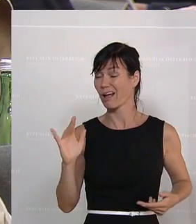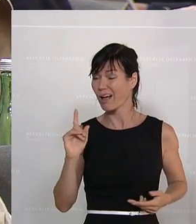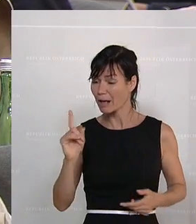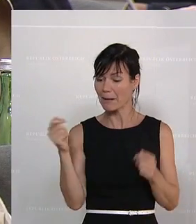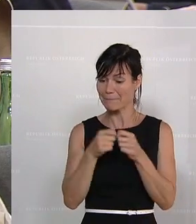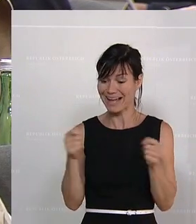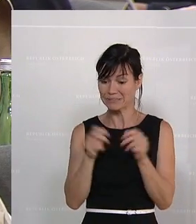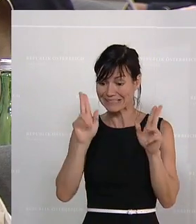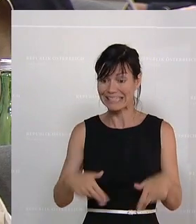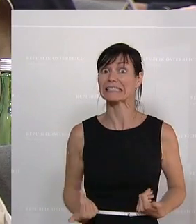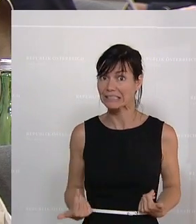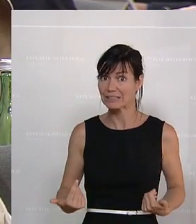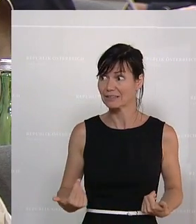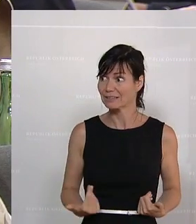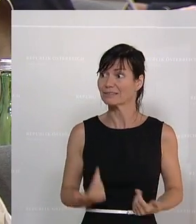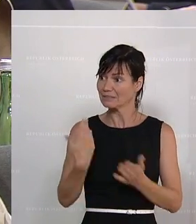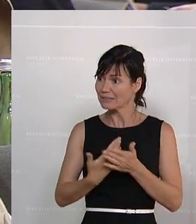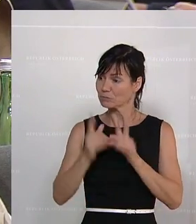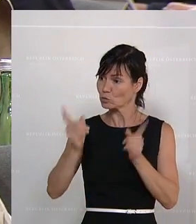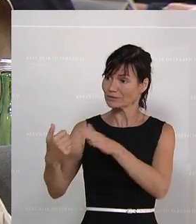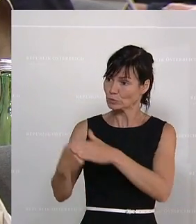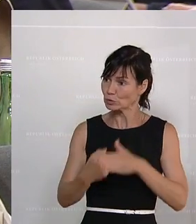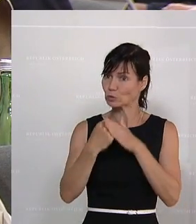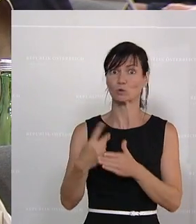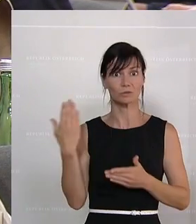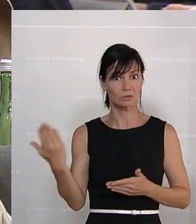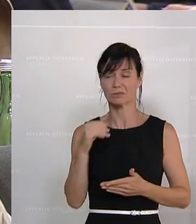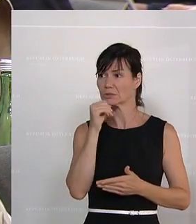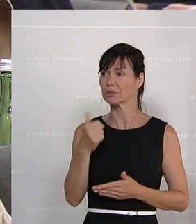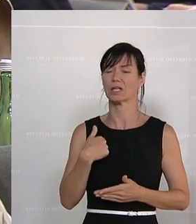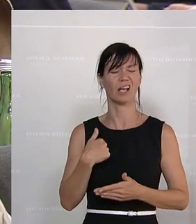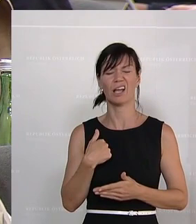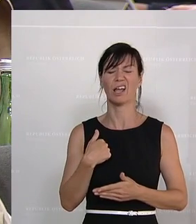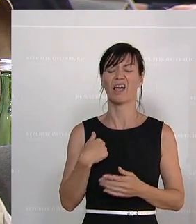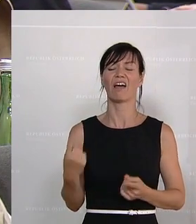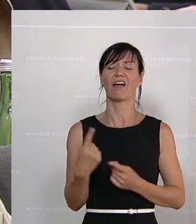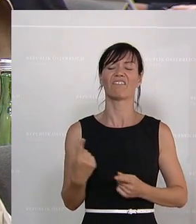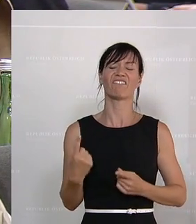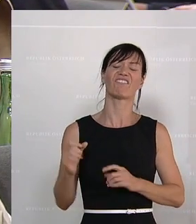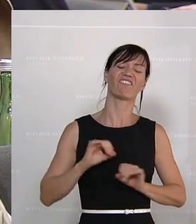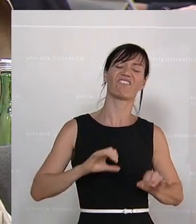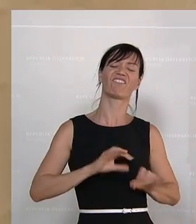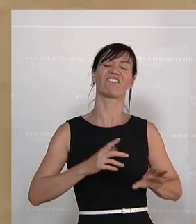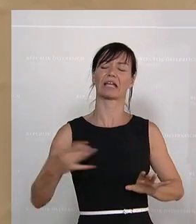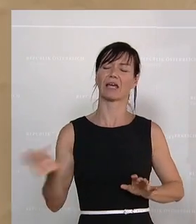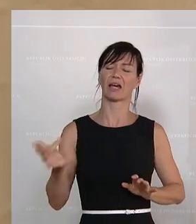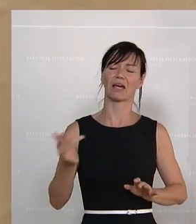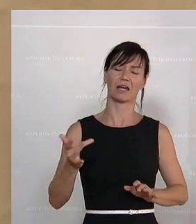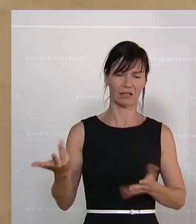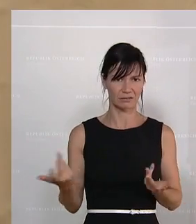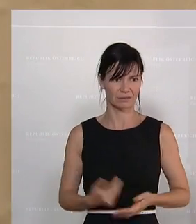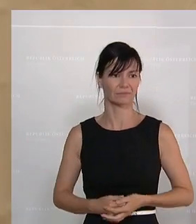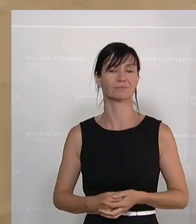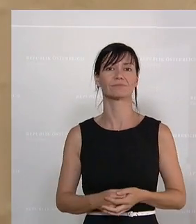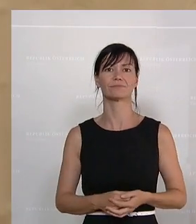richtig und entsprechend sollten sie auch unterstützen und nicht polemisch dagegen reden zweitens an den